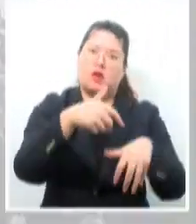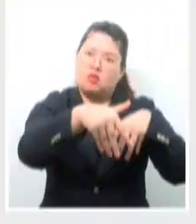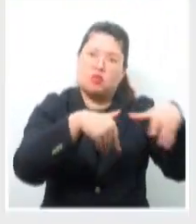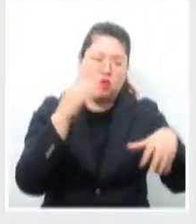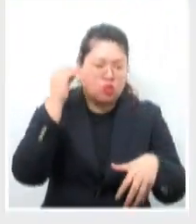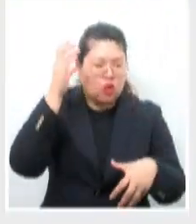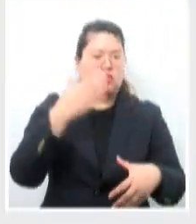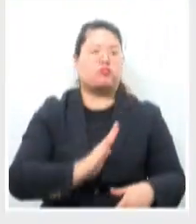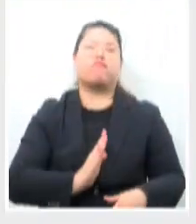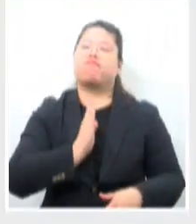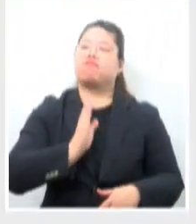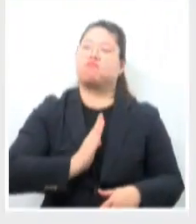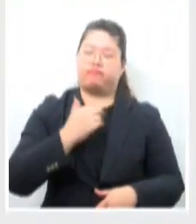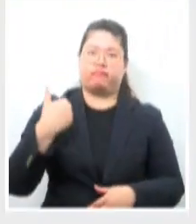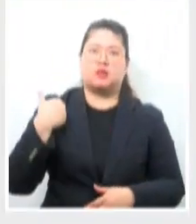อง